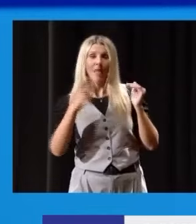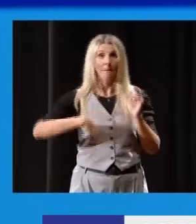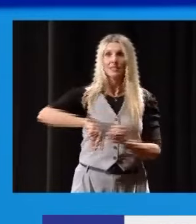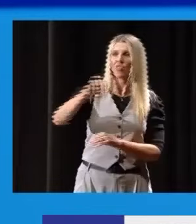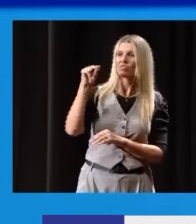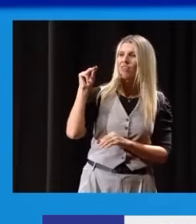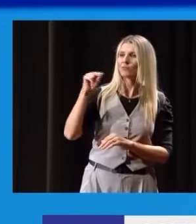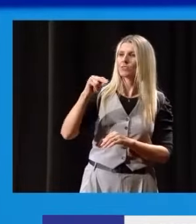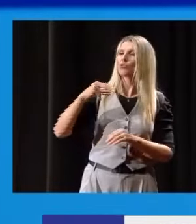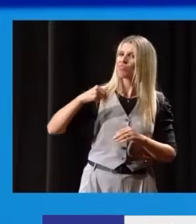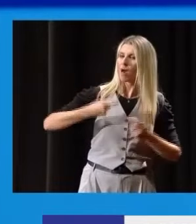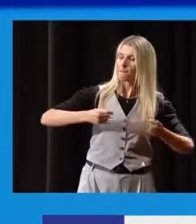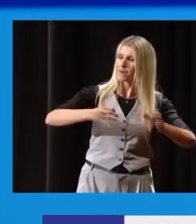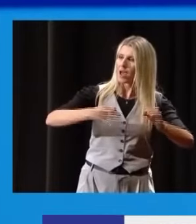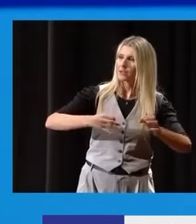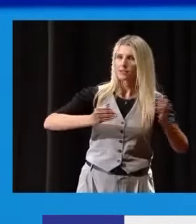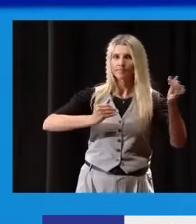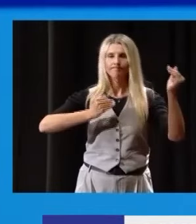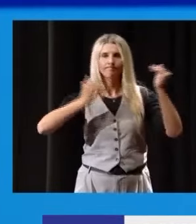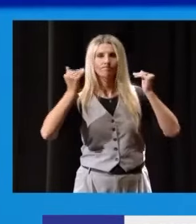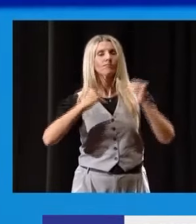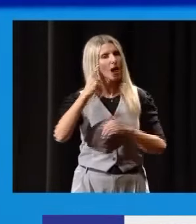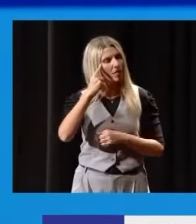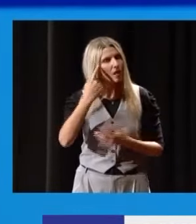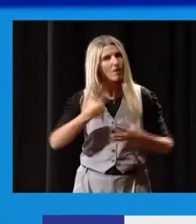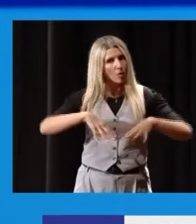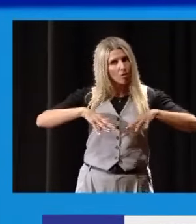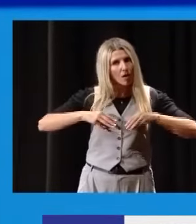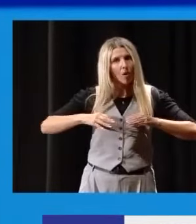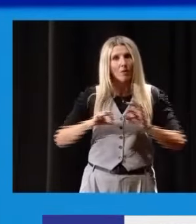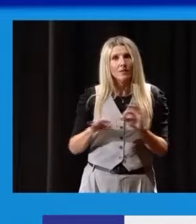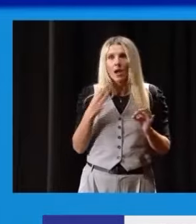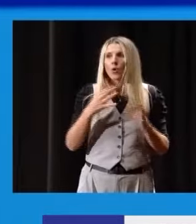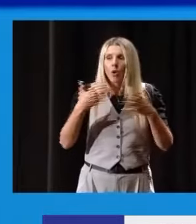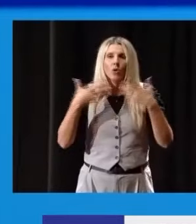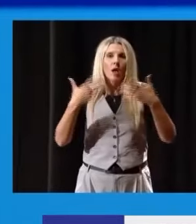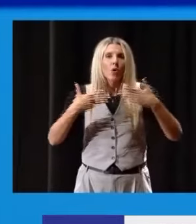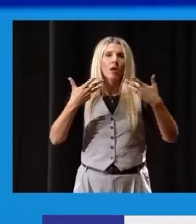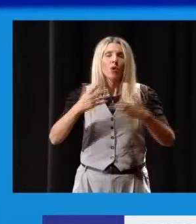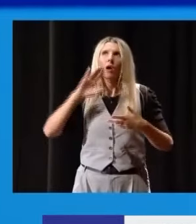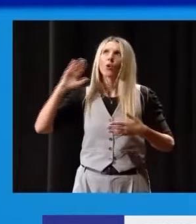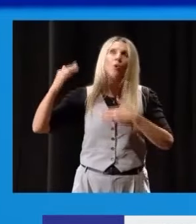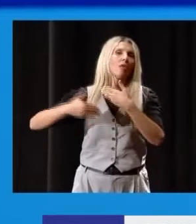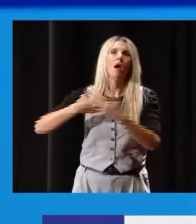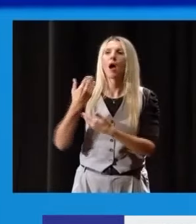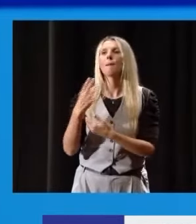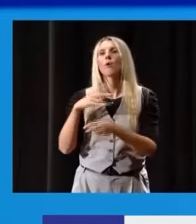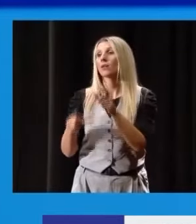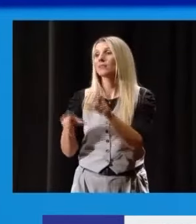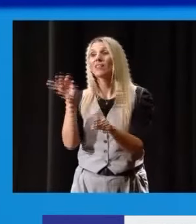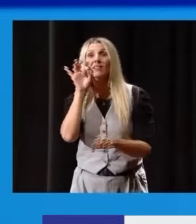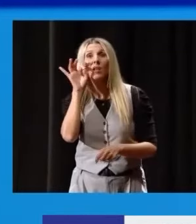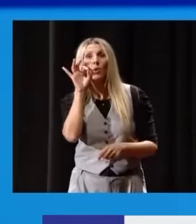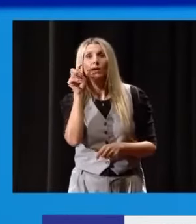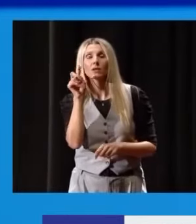οποίες οι πολίτες της Θεσσαλονίκης έχουν ακούσει πολλές φορές, πριν όμως η πραγματικότητα ήταν